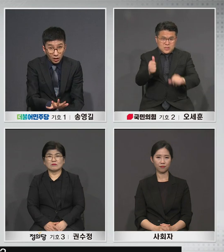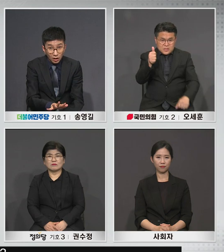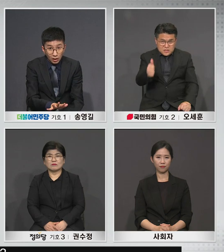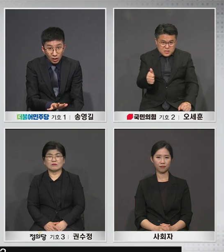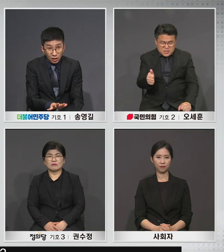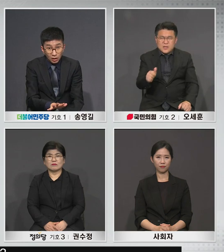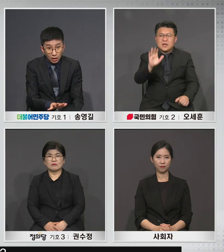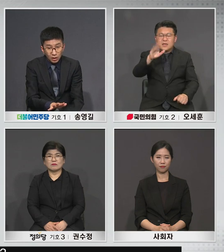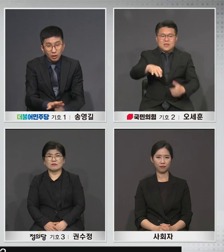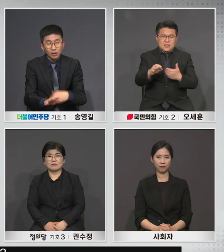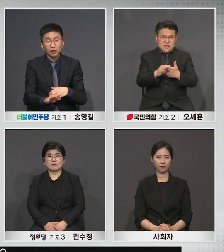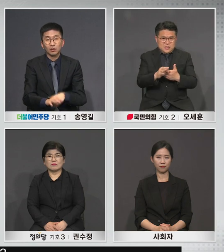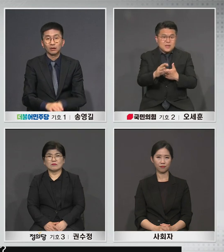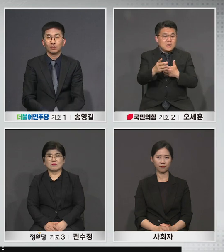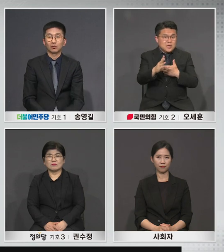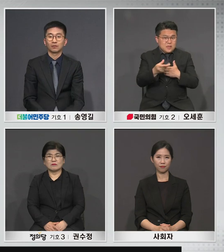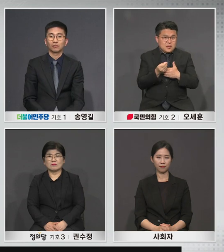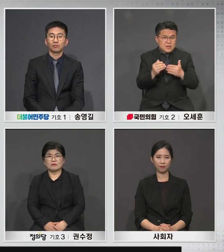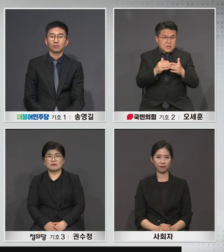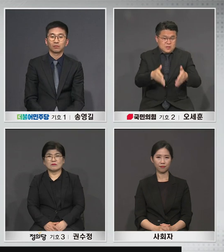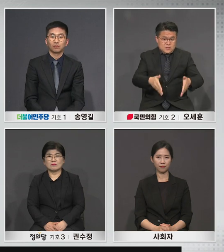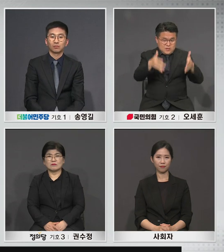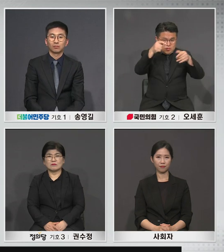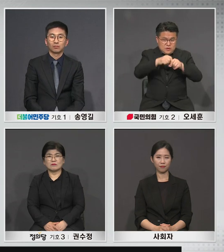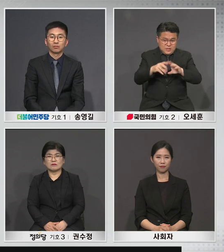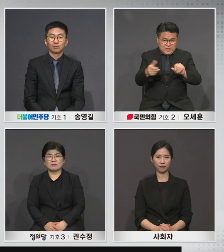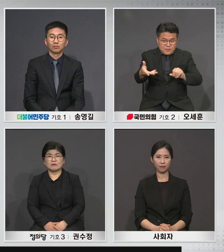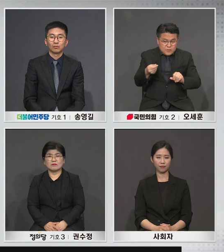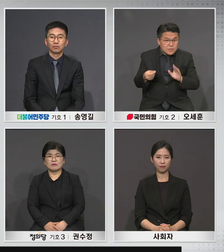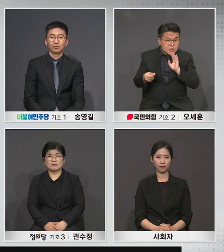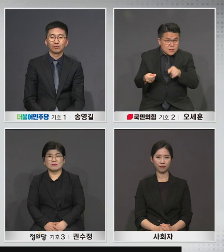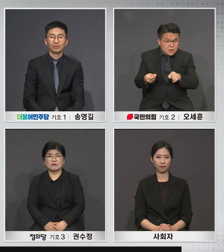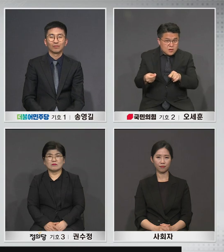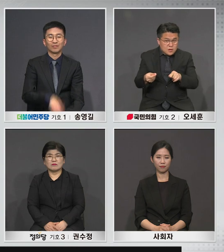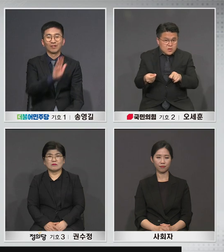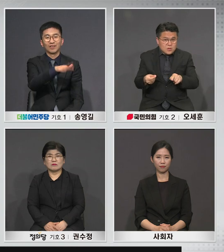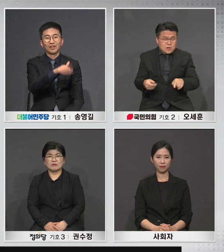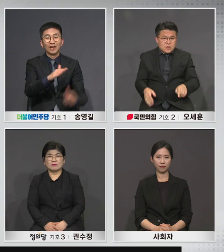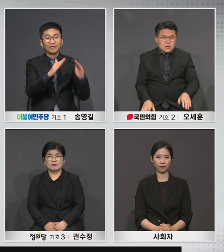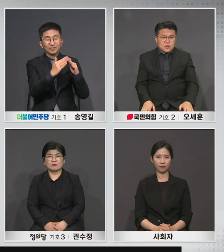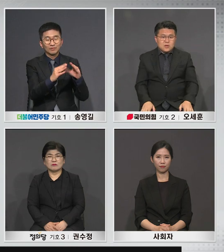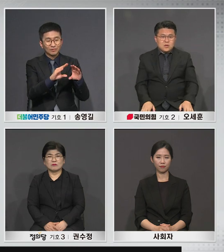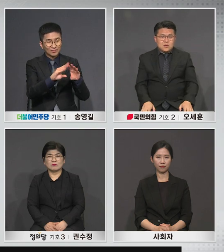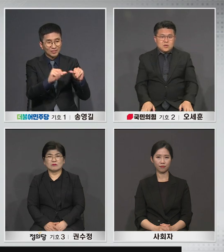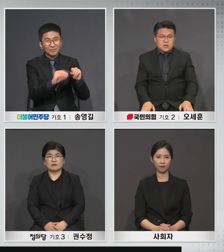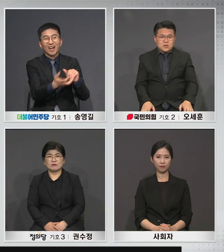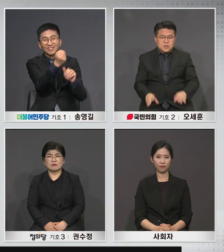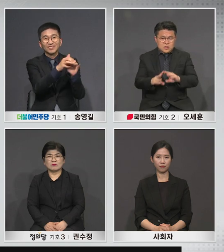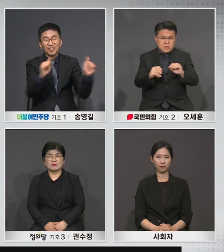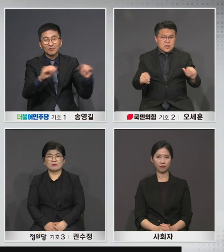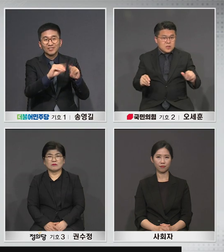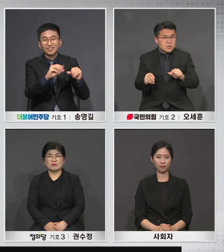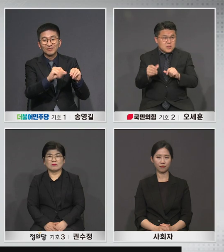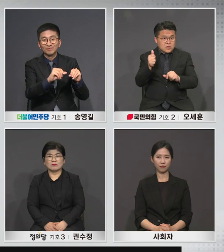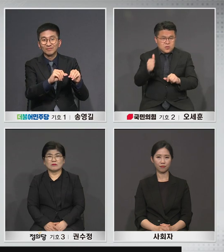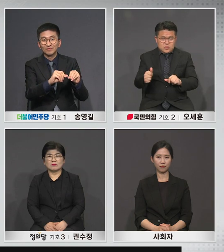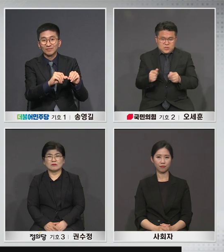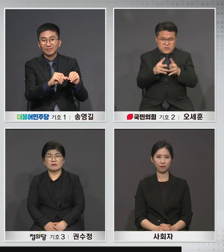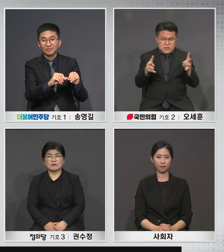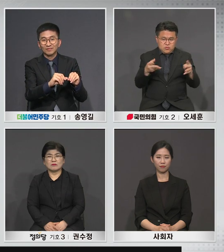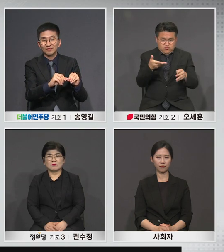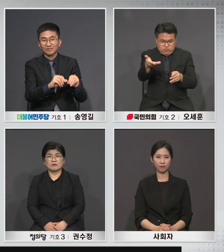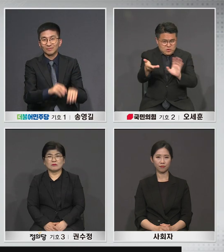임대주택을 짓기 위해서 땅을 빌리는 건데. 아니 주택 소유권을 토지 소유주가. 토지주에게 주겠습니까. 계속해서